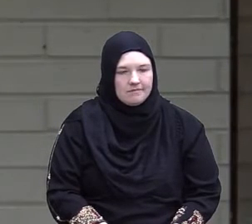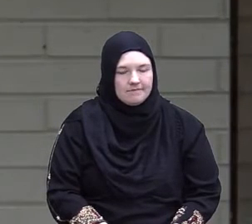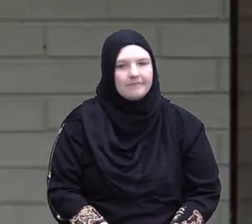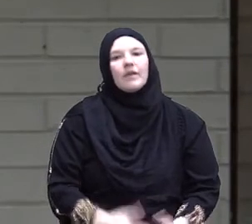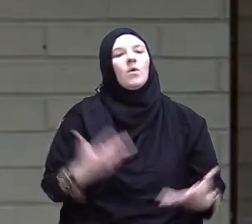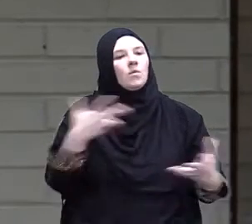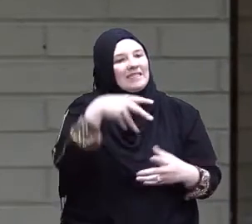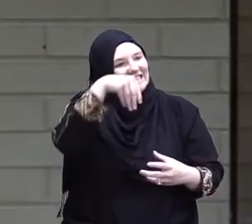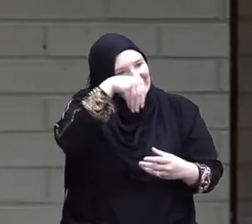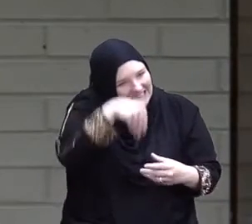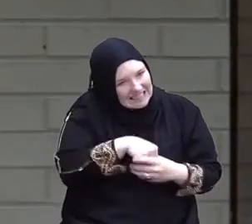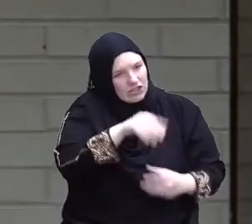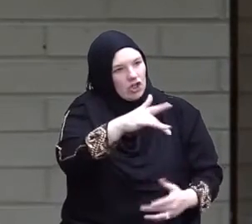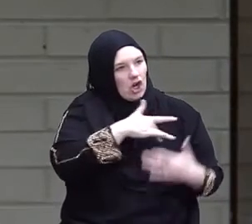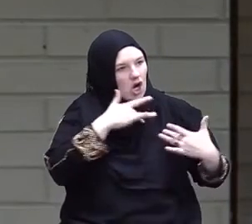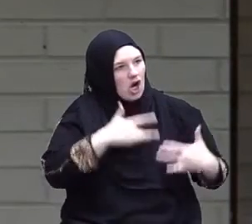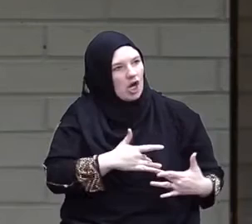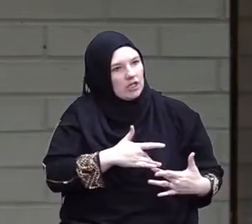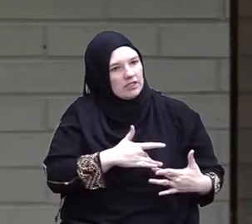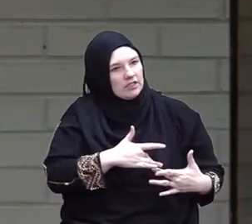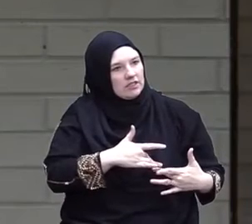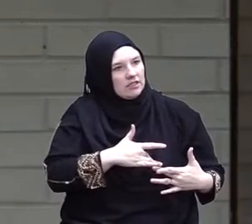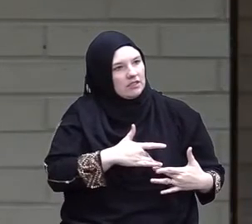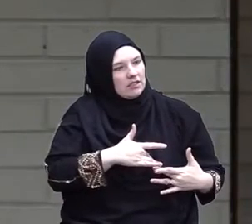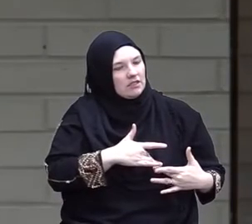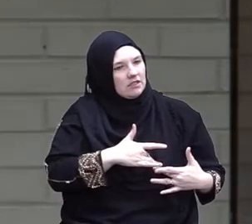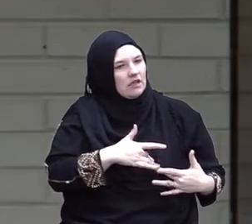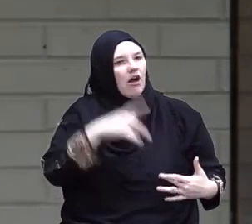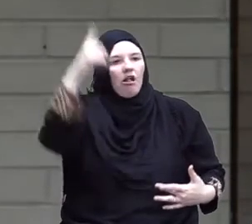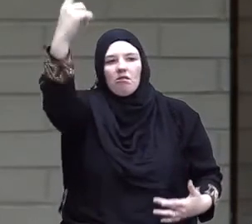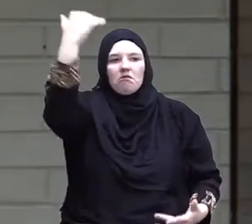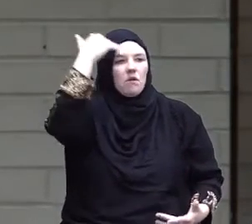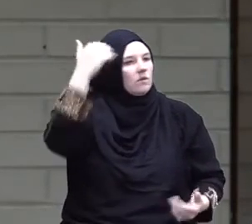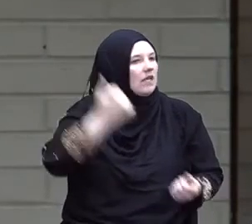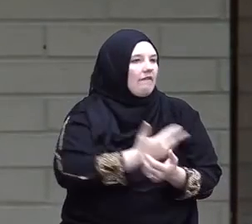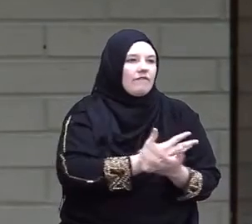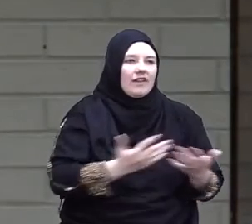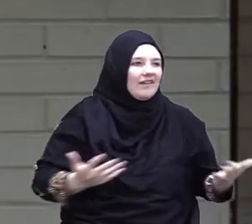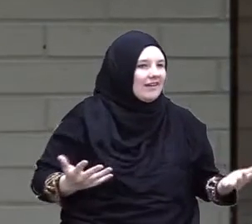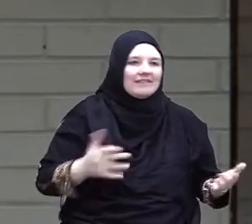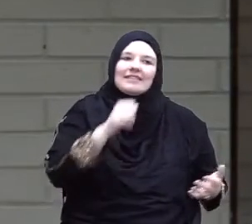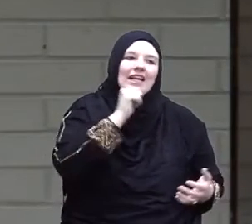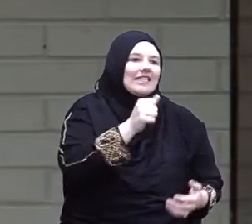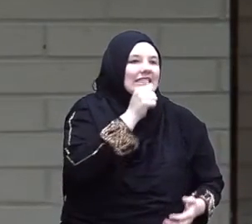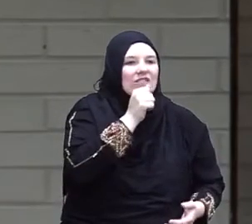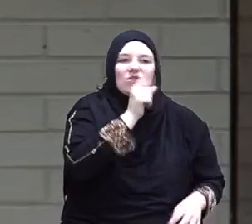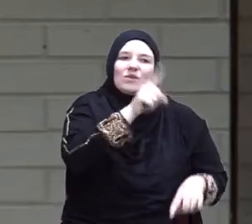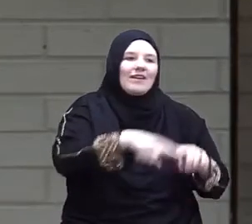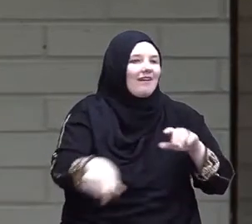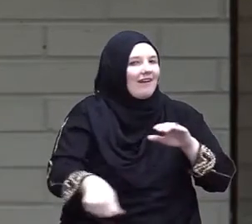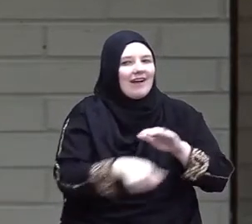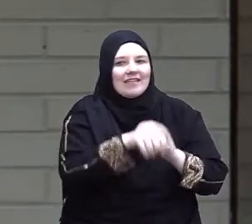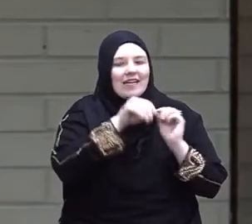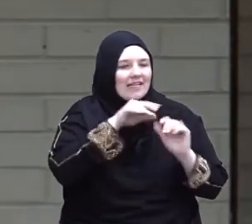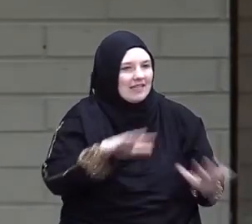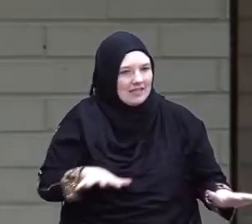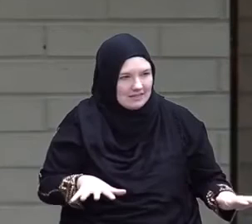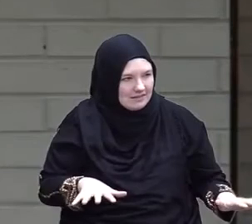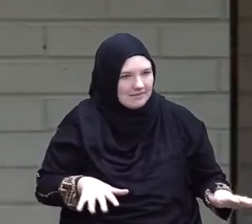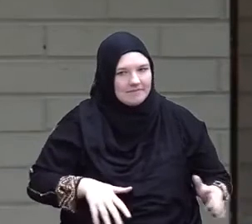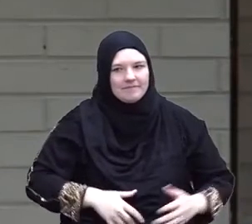what is in your heart is a book that's open to Allah subhanahu wa ta'ala. It's no secret. وَأَعْلَمُ